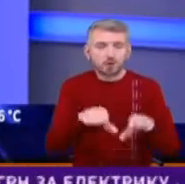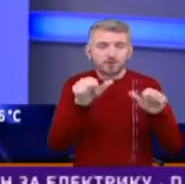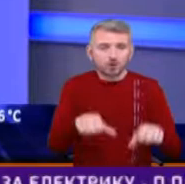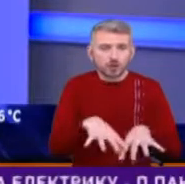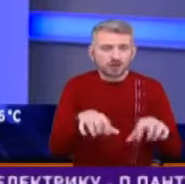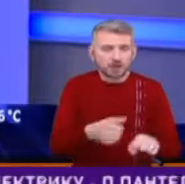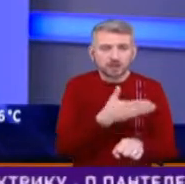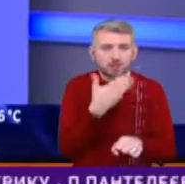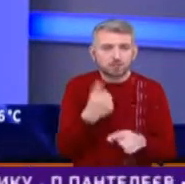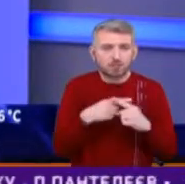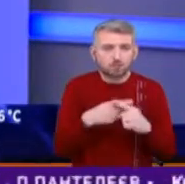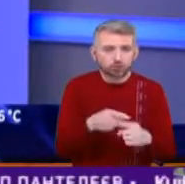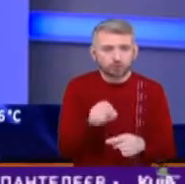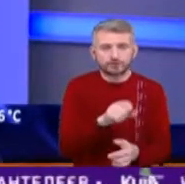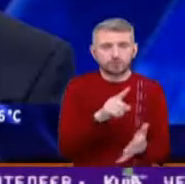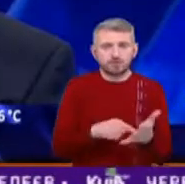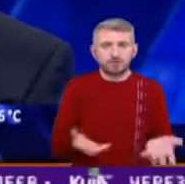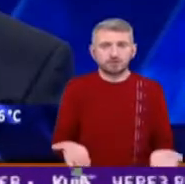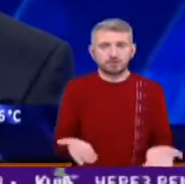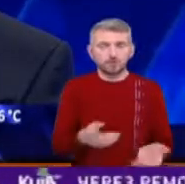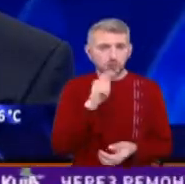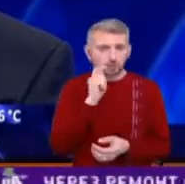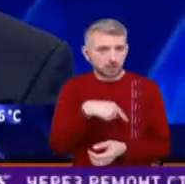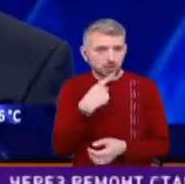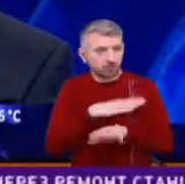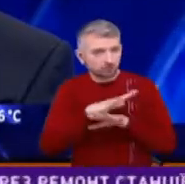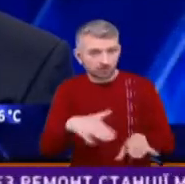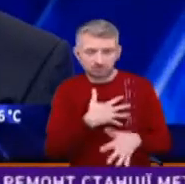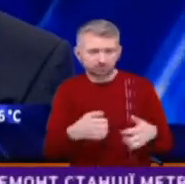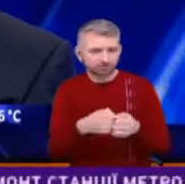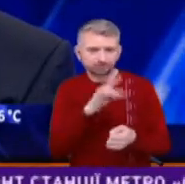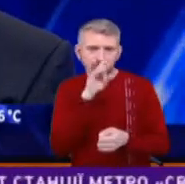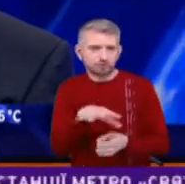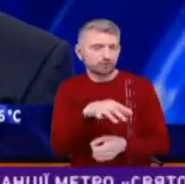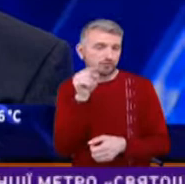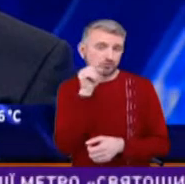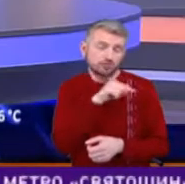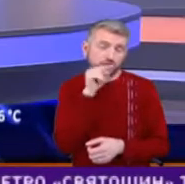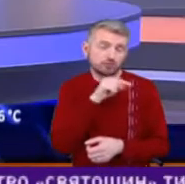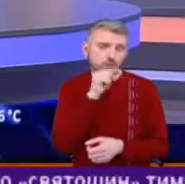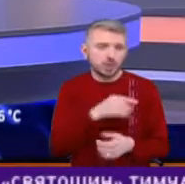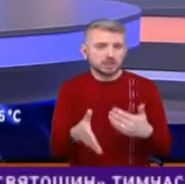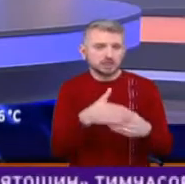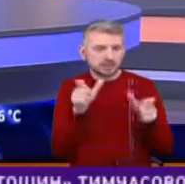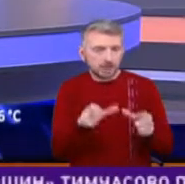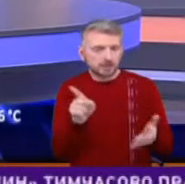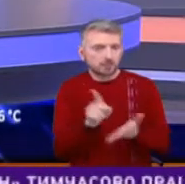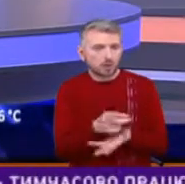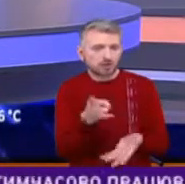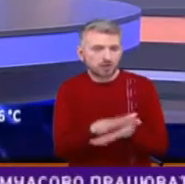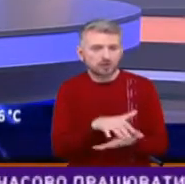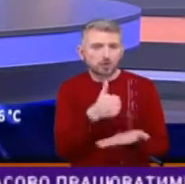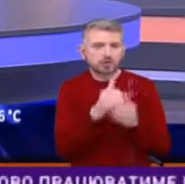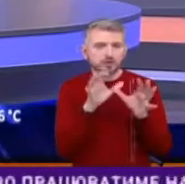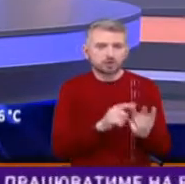влади немає поступок в цьому питанні. Тобто Україна каже, ні, ми не підемо на цей сценарій, от санкції мають залишатися, ніяких конституцій ніхто не